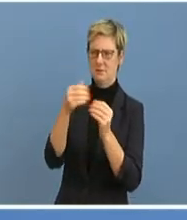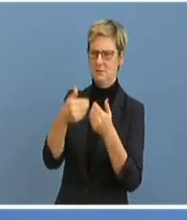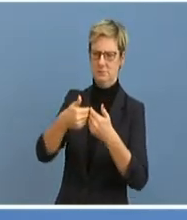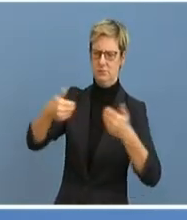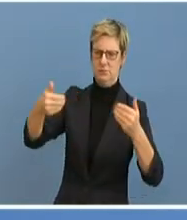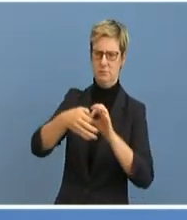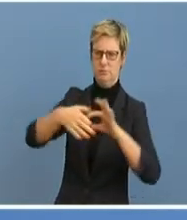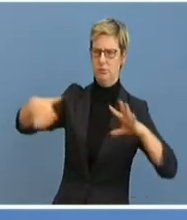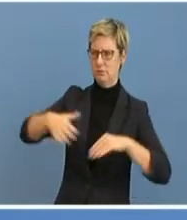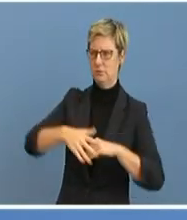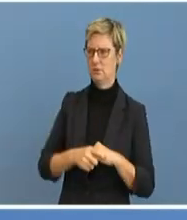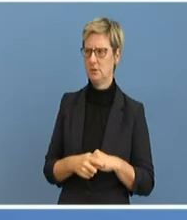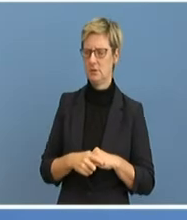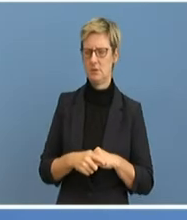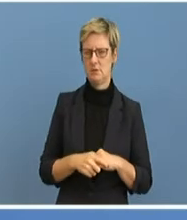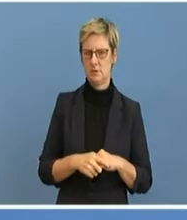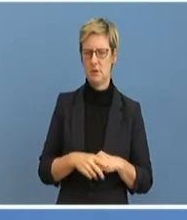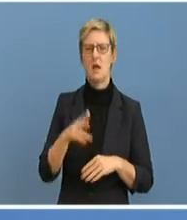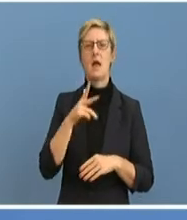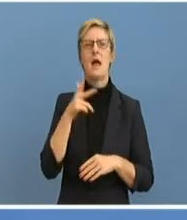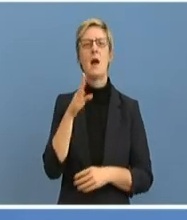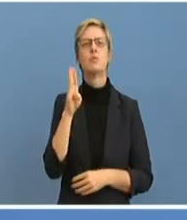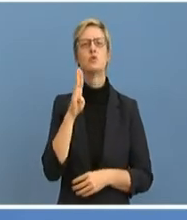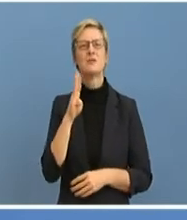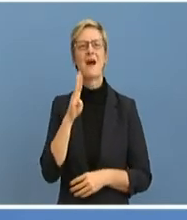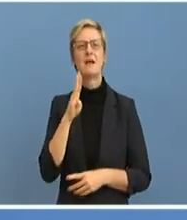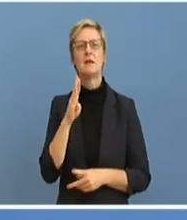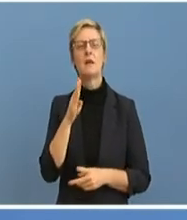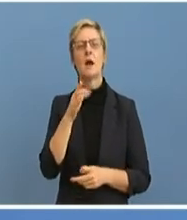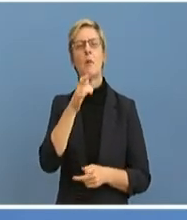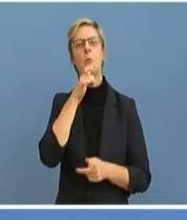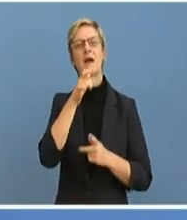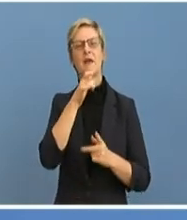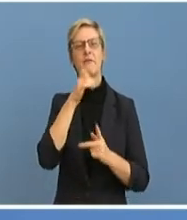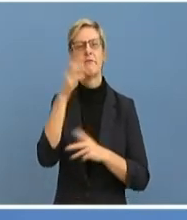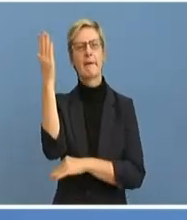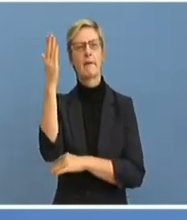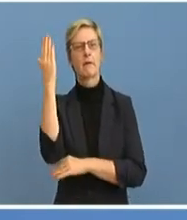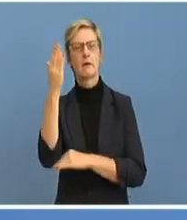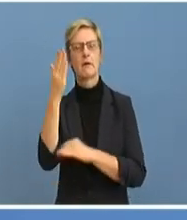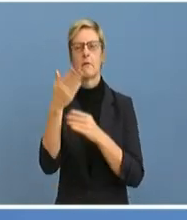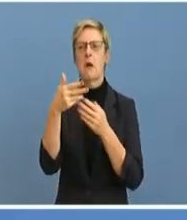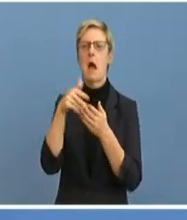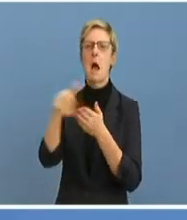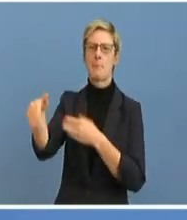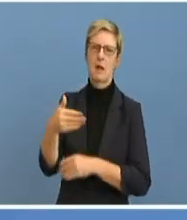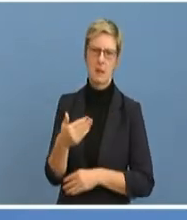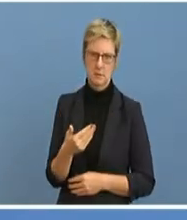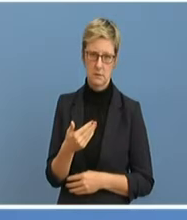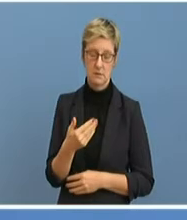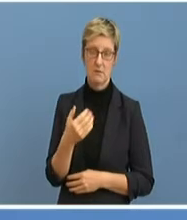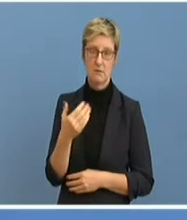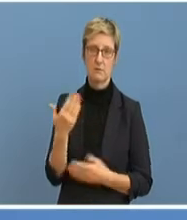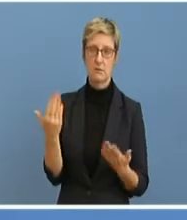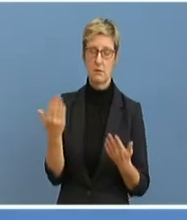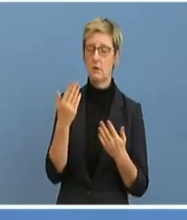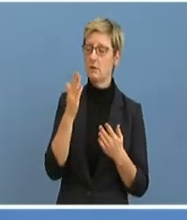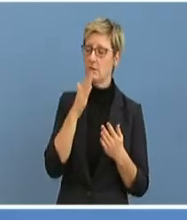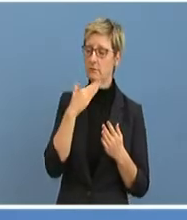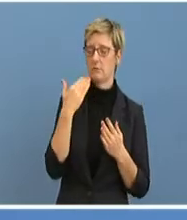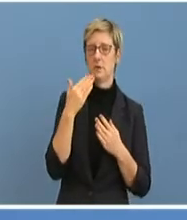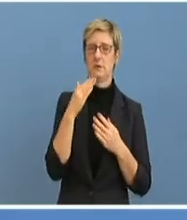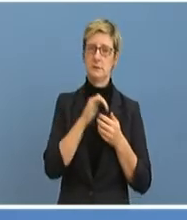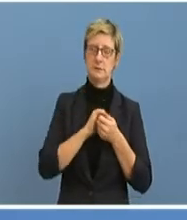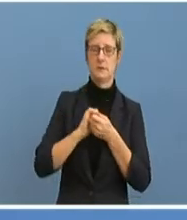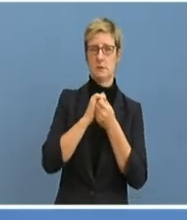Dieses Briefing durch den Herrn Bustani wurde abgelehnt und mit von vielen Ländern im Sicherheitsrat,